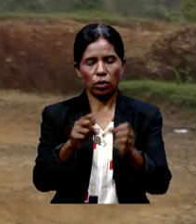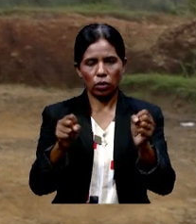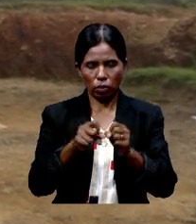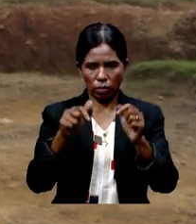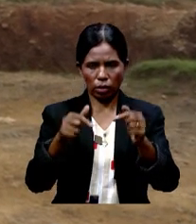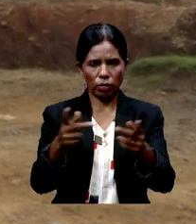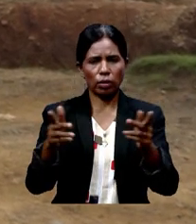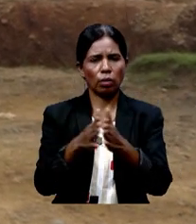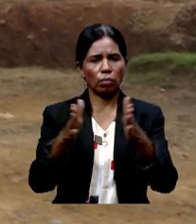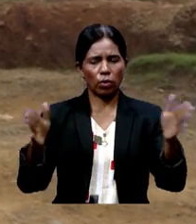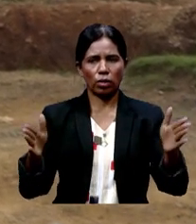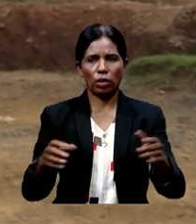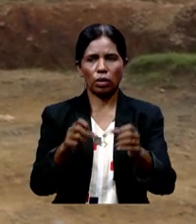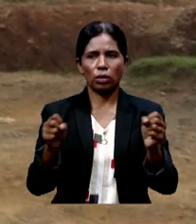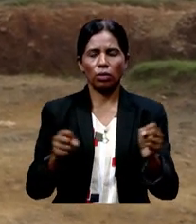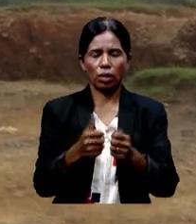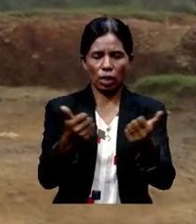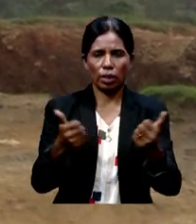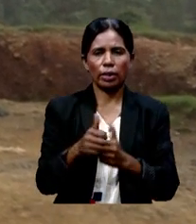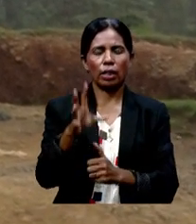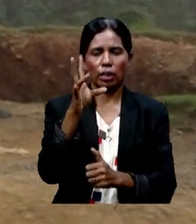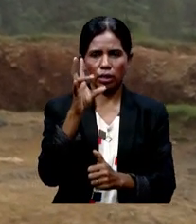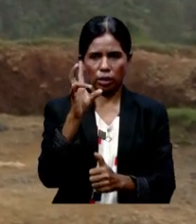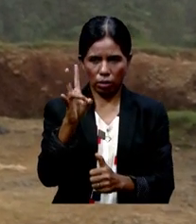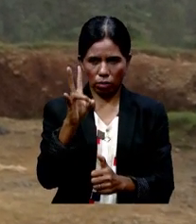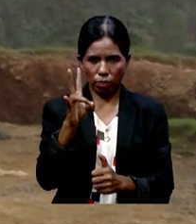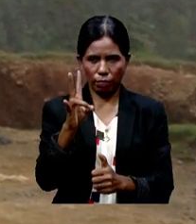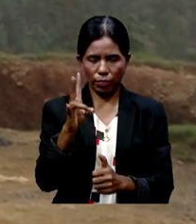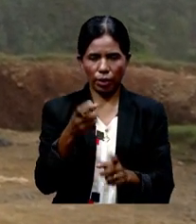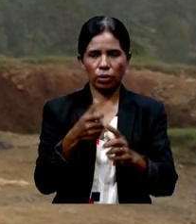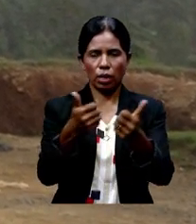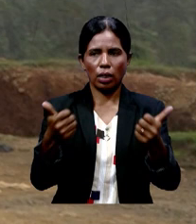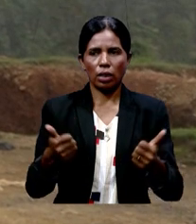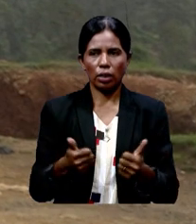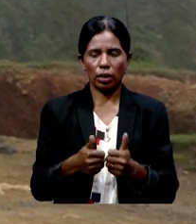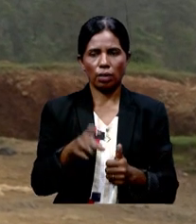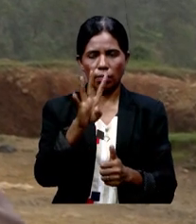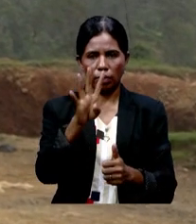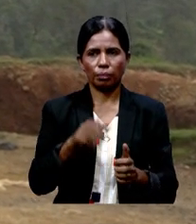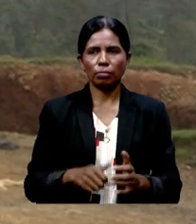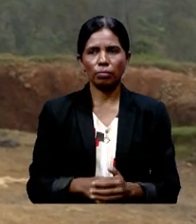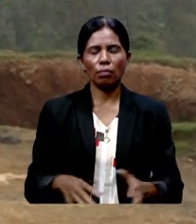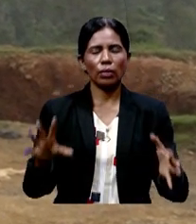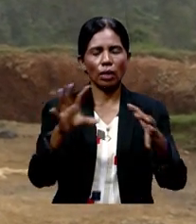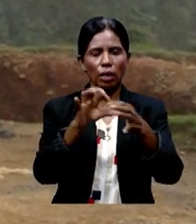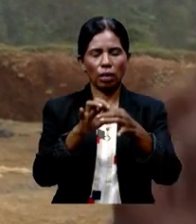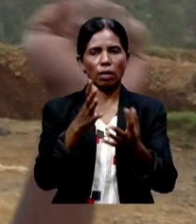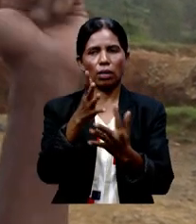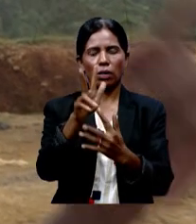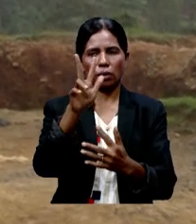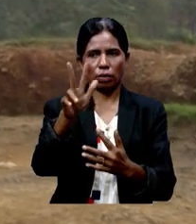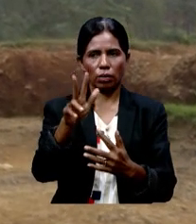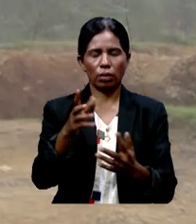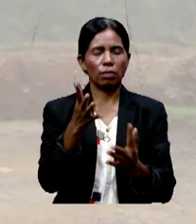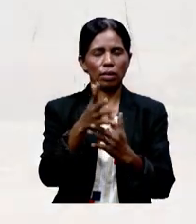luar tebes ia suku ni yang dia itu Hujal dia mana letter macam kuatru, atau liga vali bakrai kita ulu, liga vali